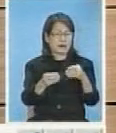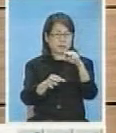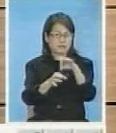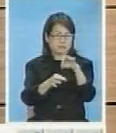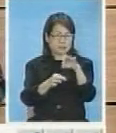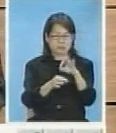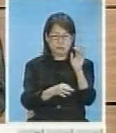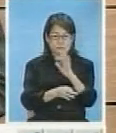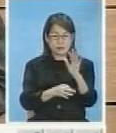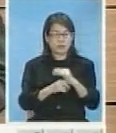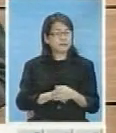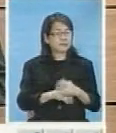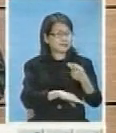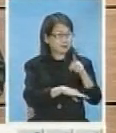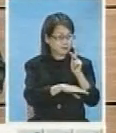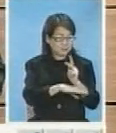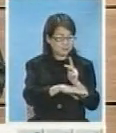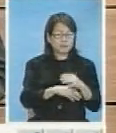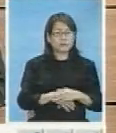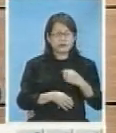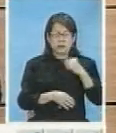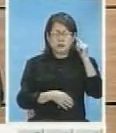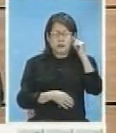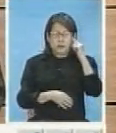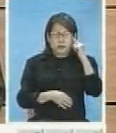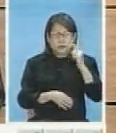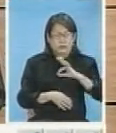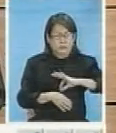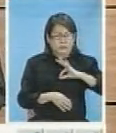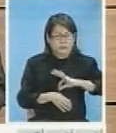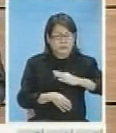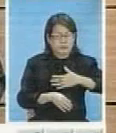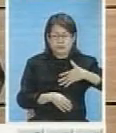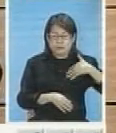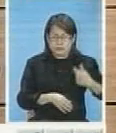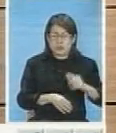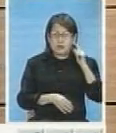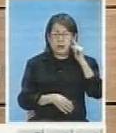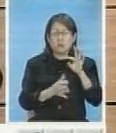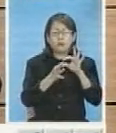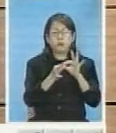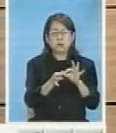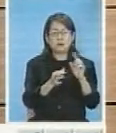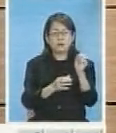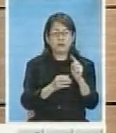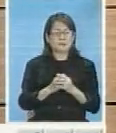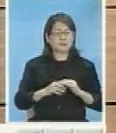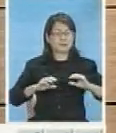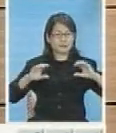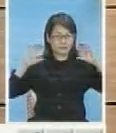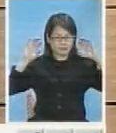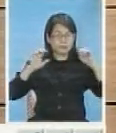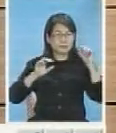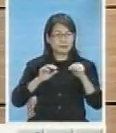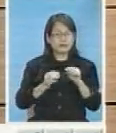พครับสิ่งที่ผมเป็นกังวลใจสิ่งที่ผมไม่สบายใจรัฐบาลนี้จัดสรร